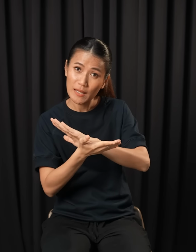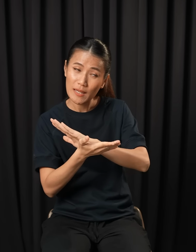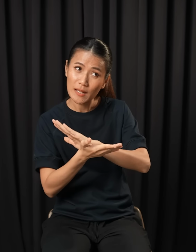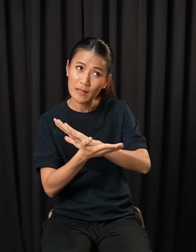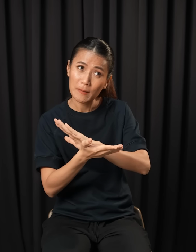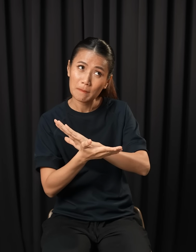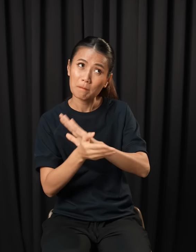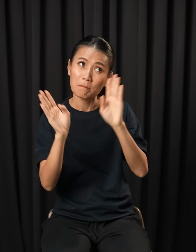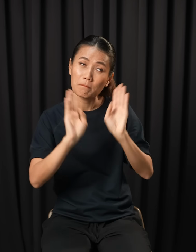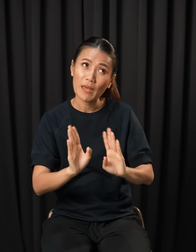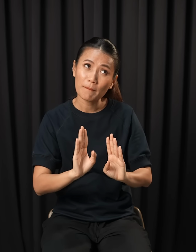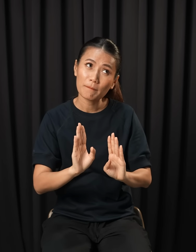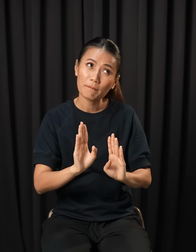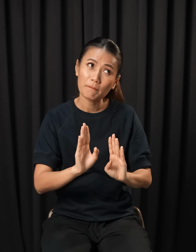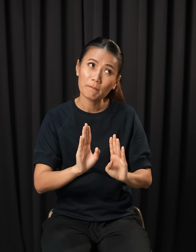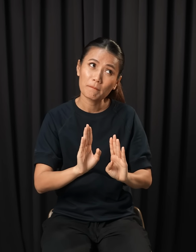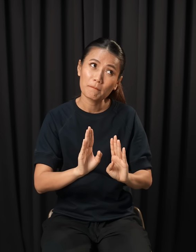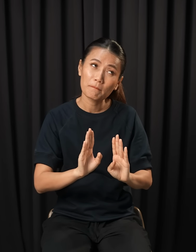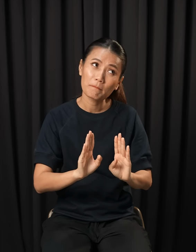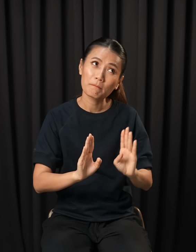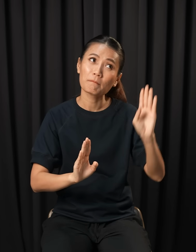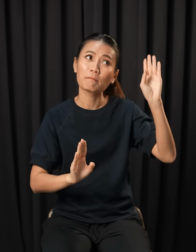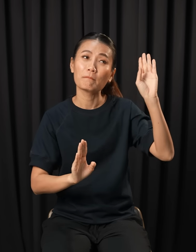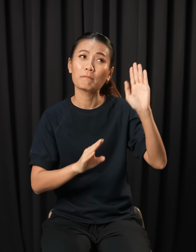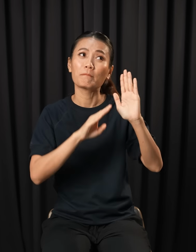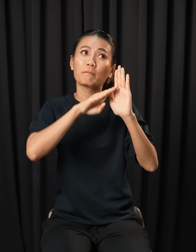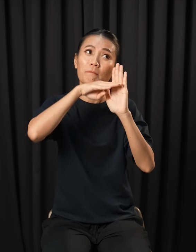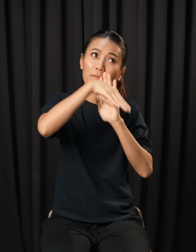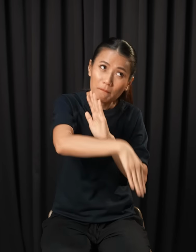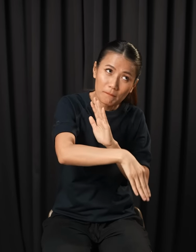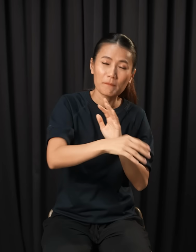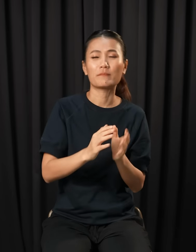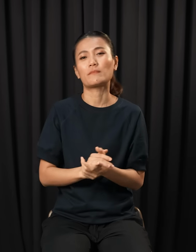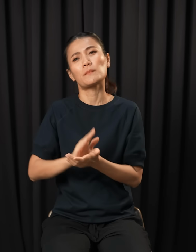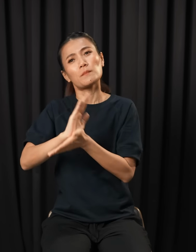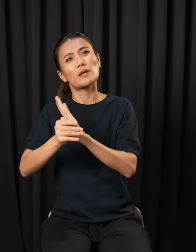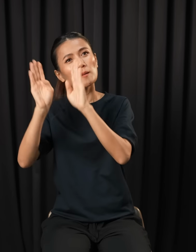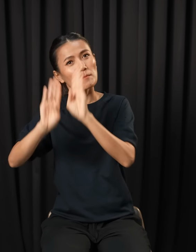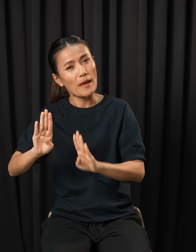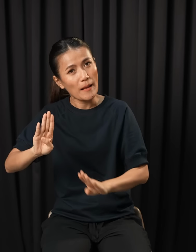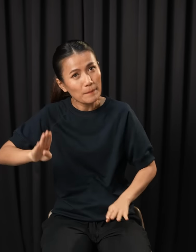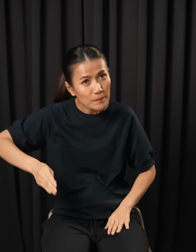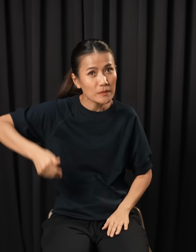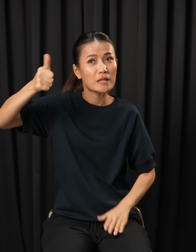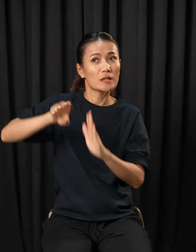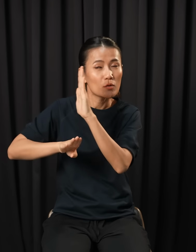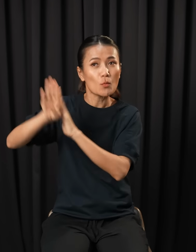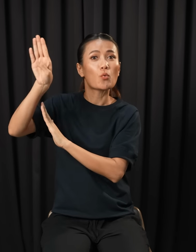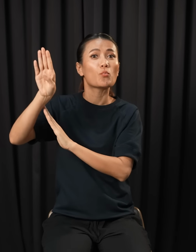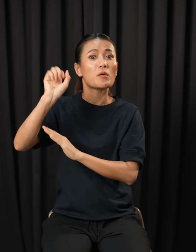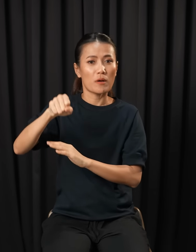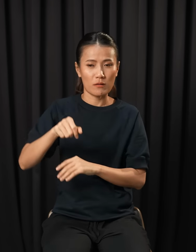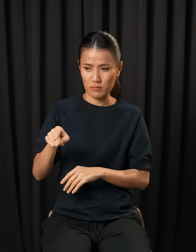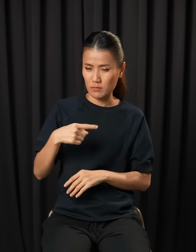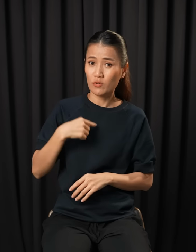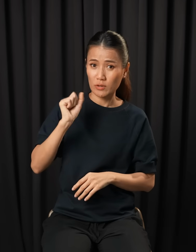2 อย่างเหมือนเดิมไม่เหมือนเดิมแบบเลวทรามกับไม่เหมือนเดิมแบบดีงาม นี่อาจารย์เขาเป็นนักสืบตอนที่